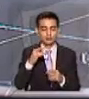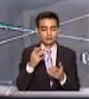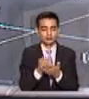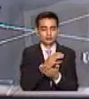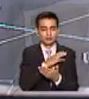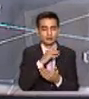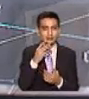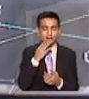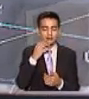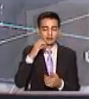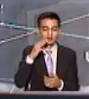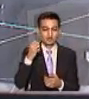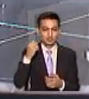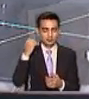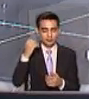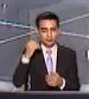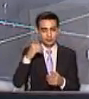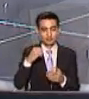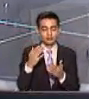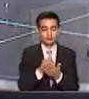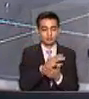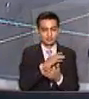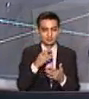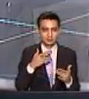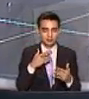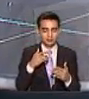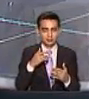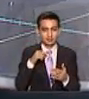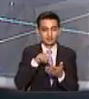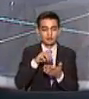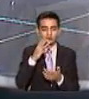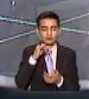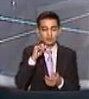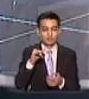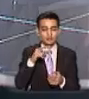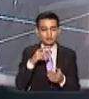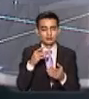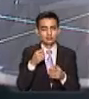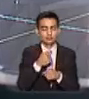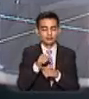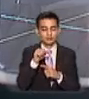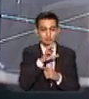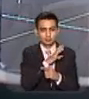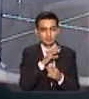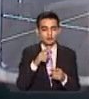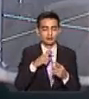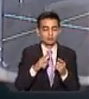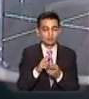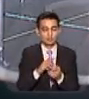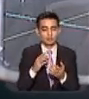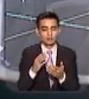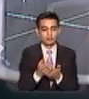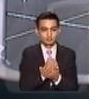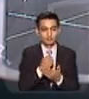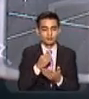Best». Казахстанцы блестяще обошли своих, надо сказать, очень сильных соперников. Наши исполнители вновь вынудили